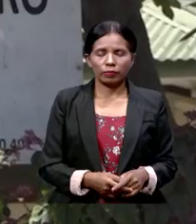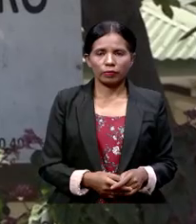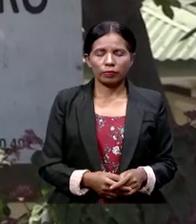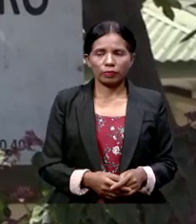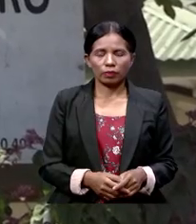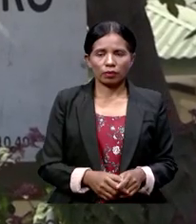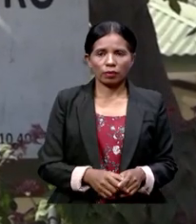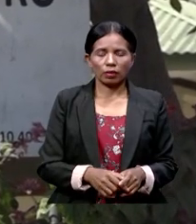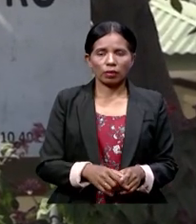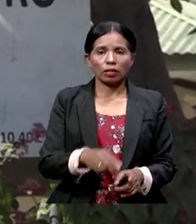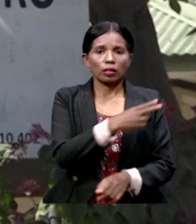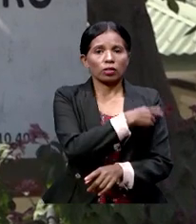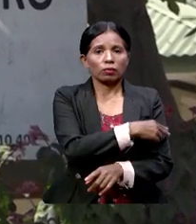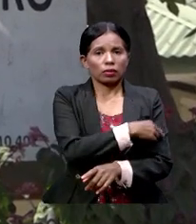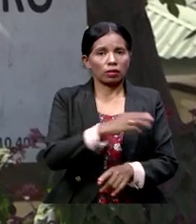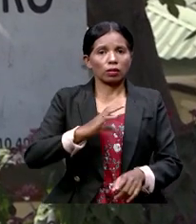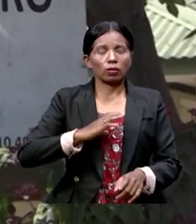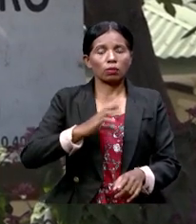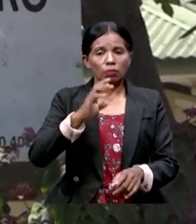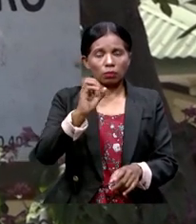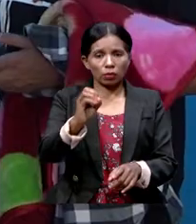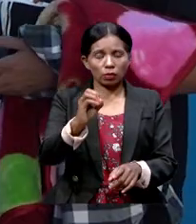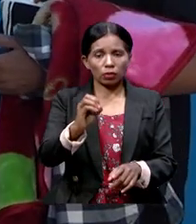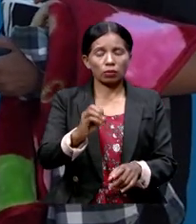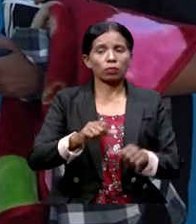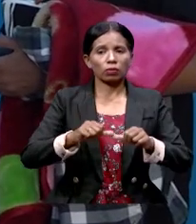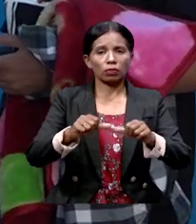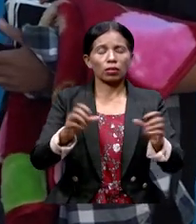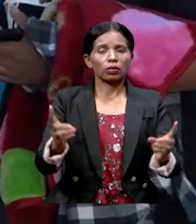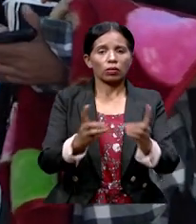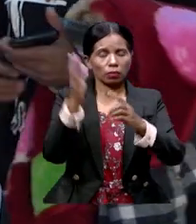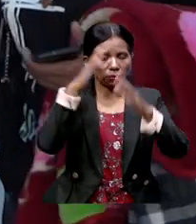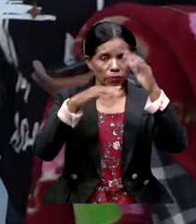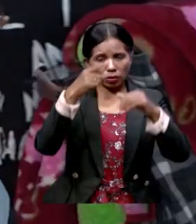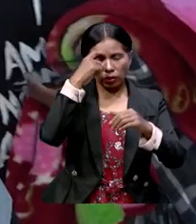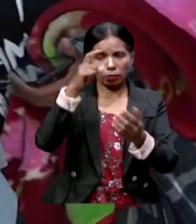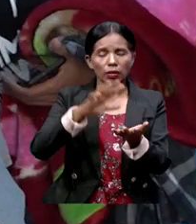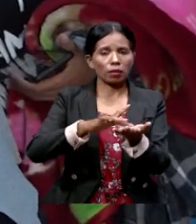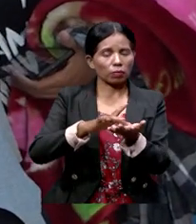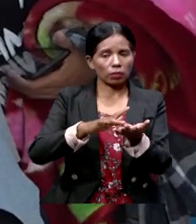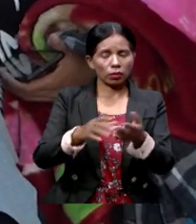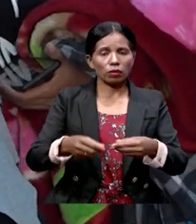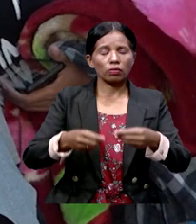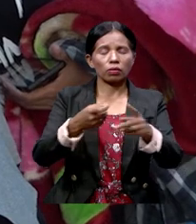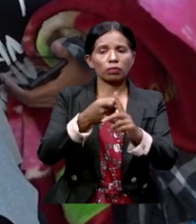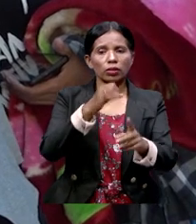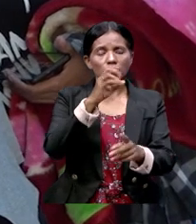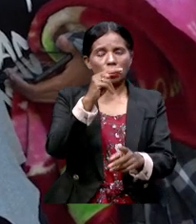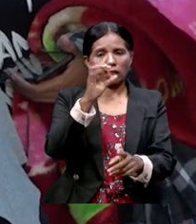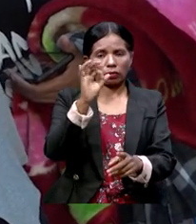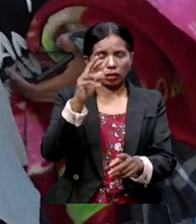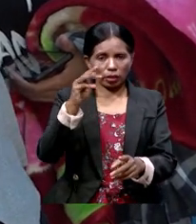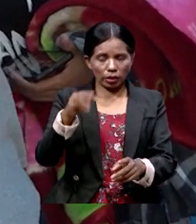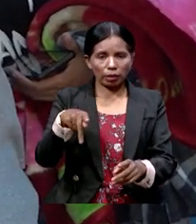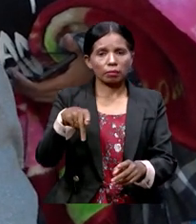Centro Saúde Comoro continua enfrenta problema tambai moruk nebe distribui husi Instituto Nacional Farmácia no produto médico la tuir